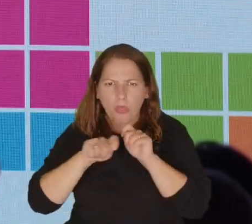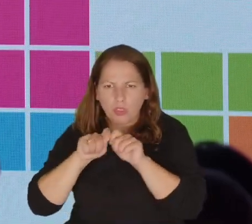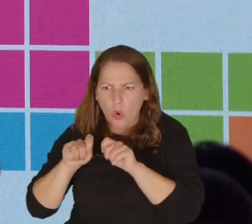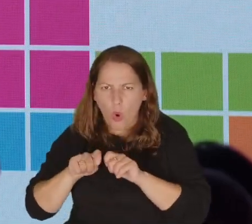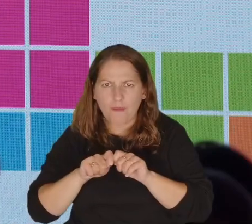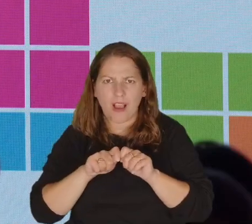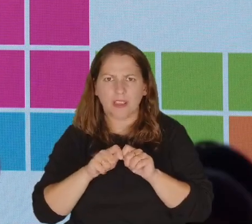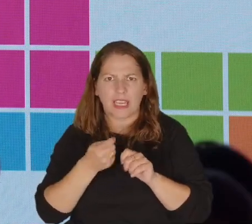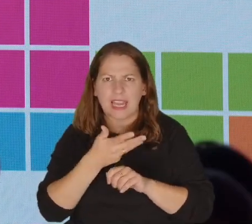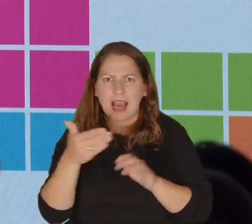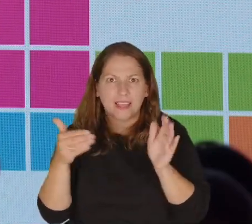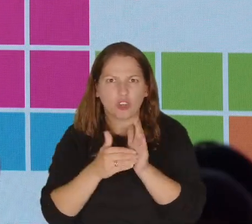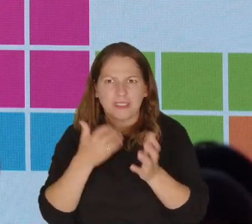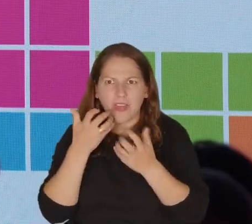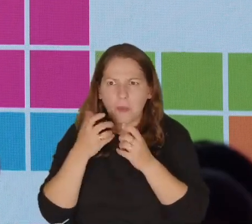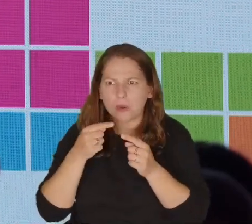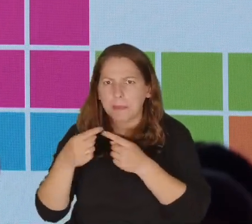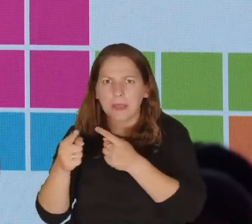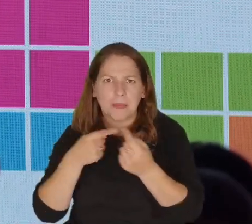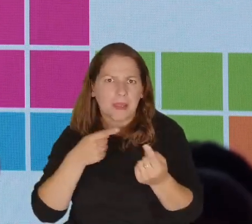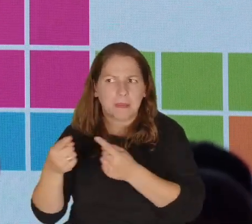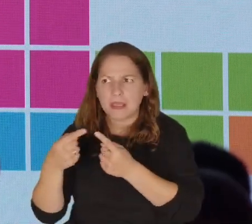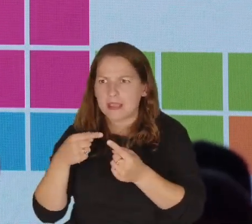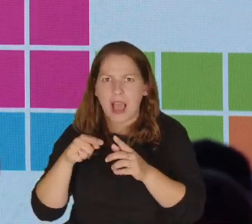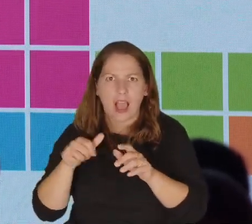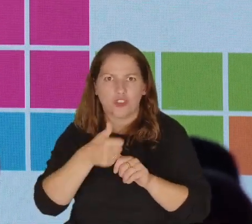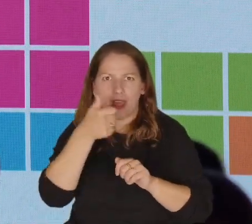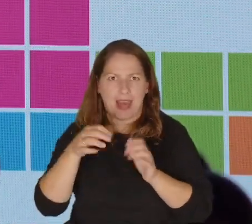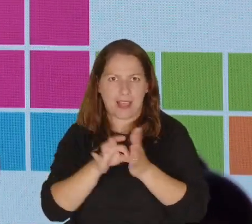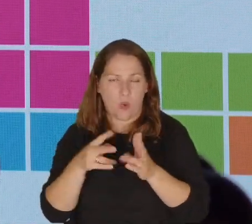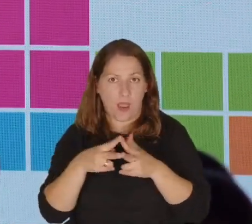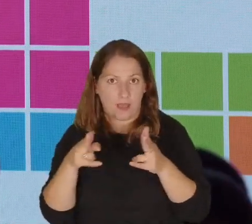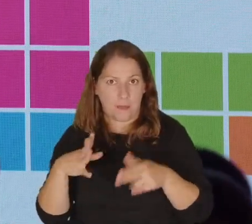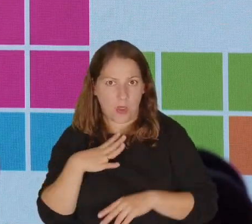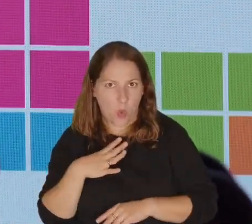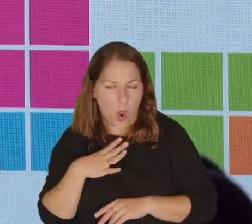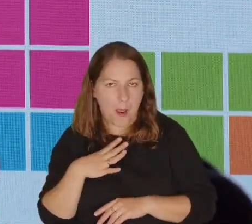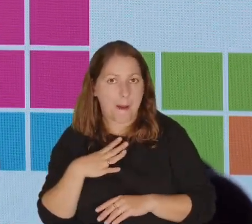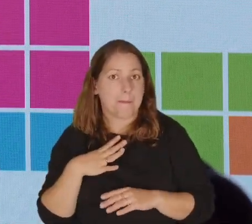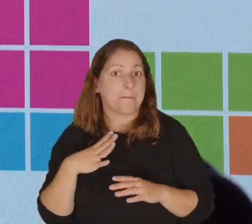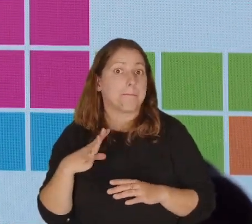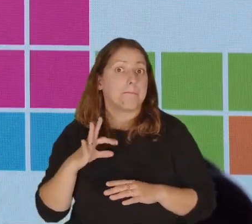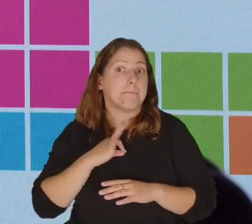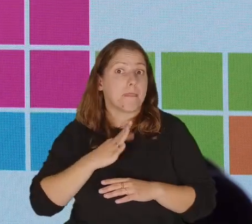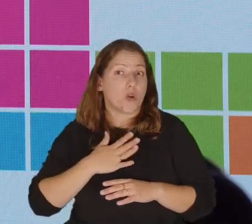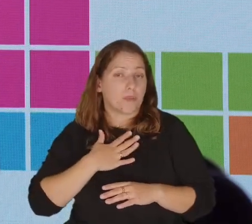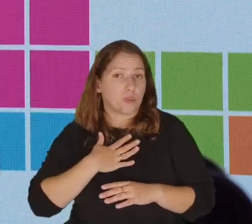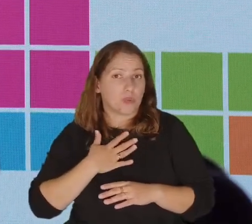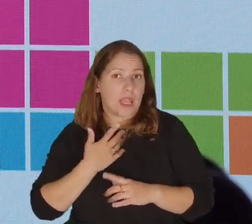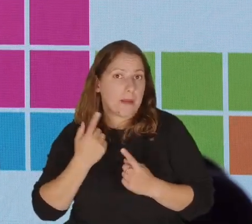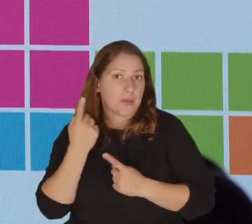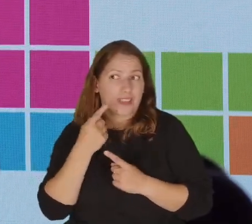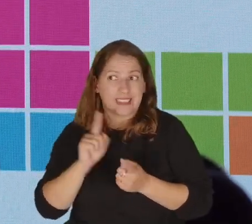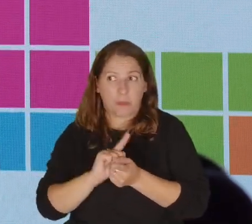monitorować kilka tysięcy wiadomości, które się pewnego dnia pojawiły. Ale no, w moim poczuciu, no, myślę, że